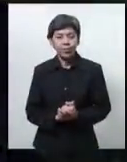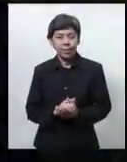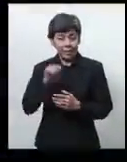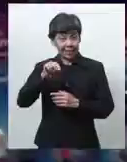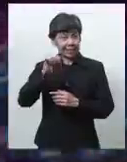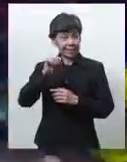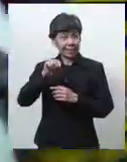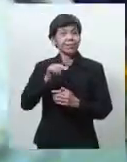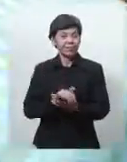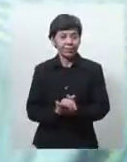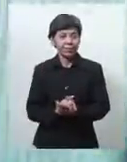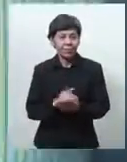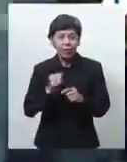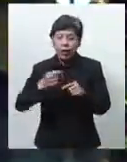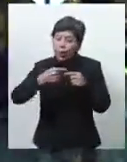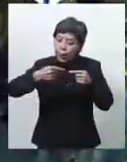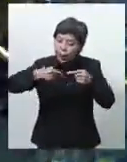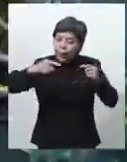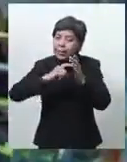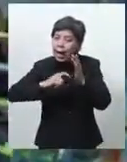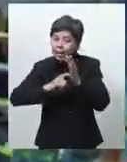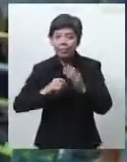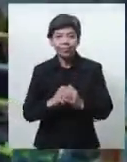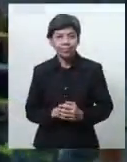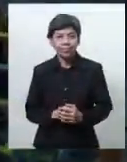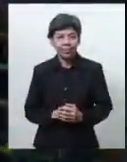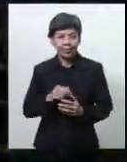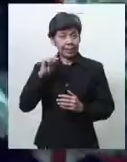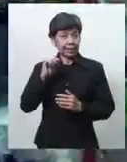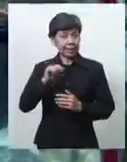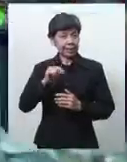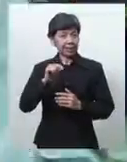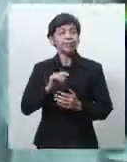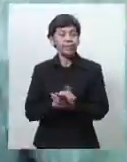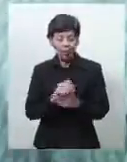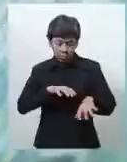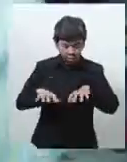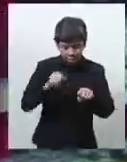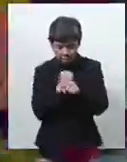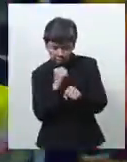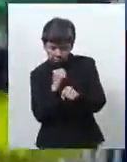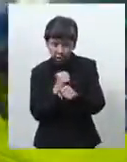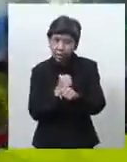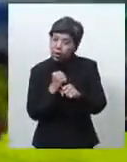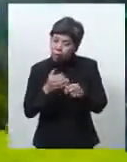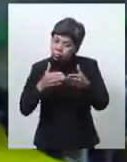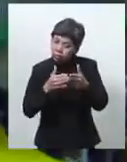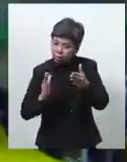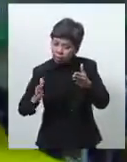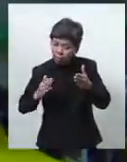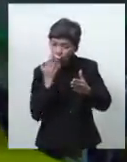ครับตระกูลกบโซนนี้จะเป็นโซนพวกกบยางครับผมโซนนี้จะเป็นโซนตกแต่งครับอุปกรณ์ตก